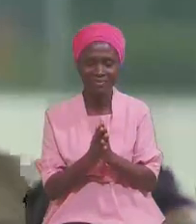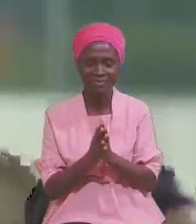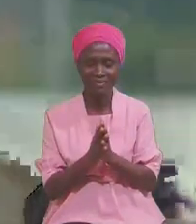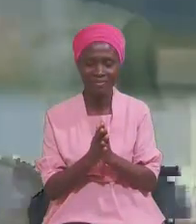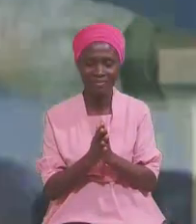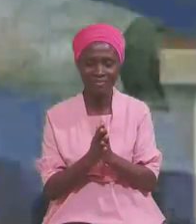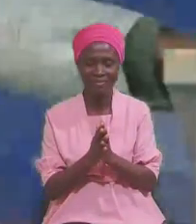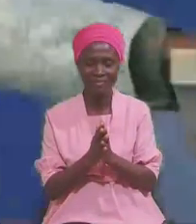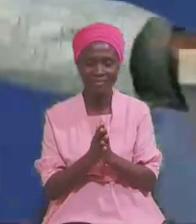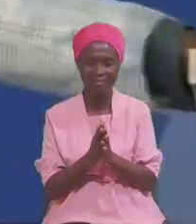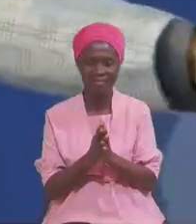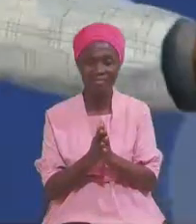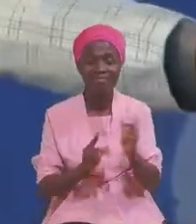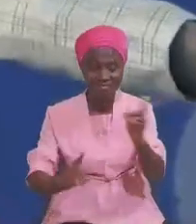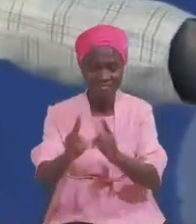Je suis sauvé.